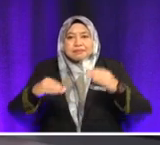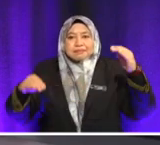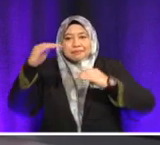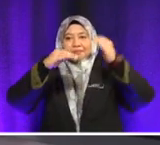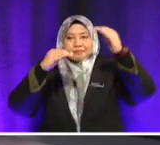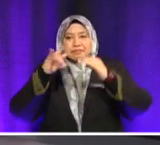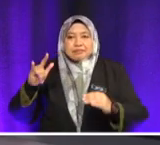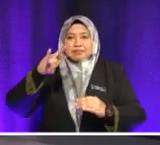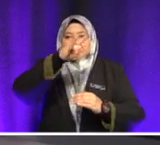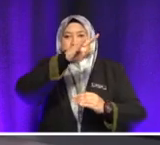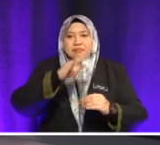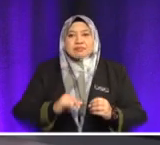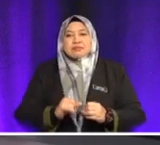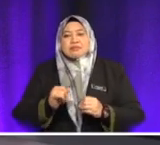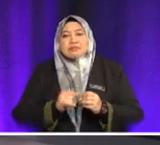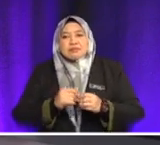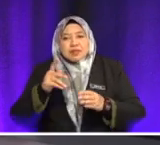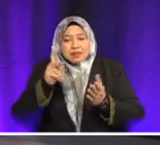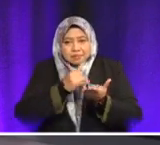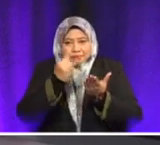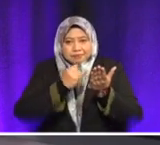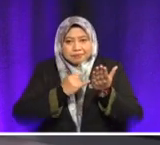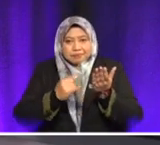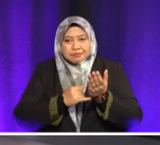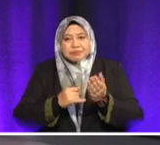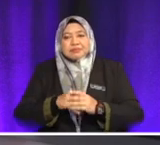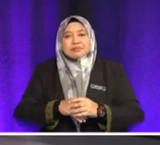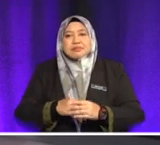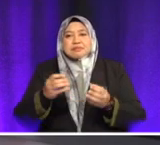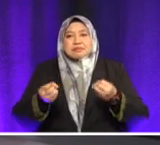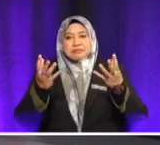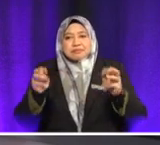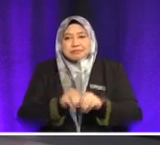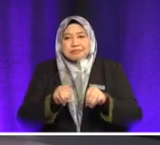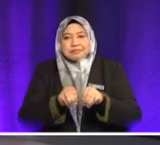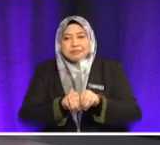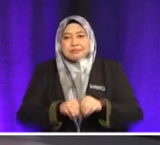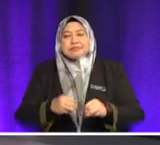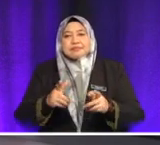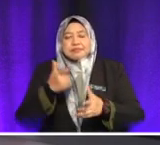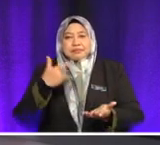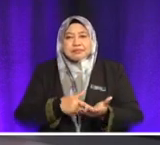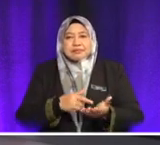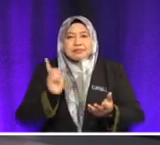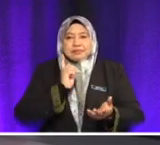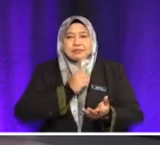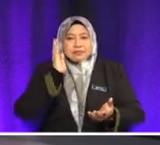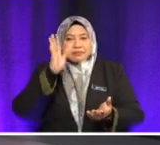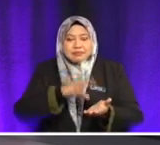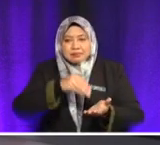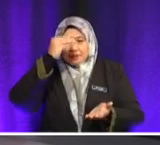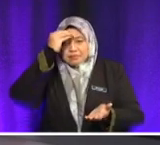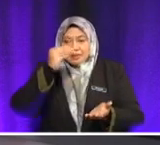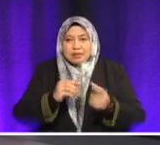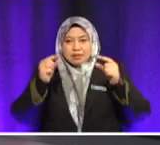penerbangan dalam lukisan kejurutraan dan macam-macam lagi dan untuk hari ini kita akan belajar dengan cego azimah Ahmad